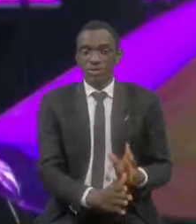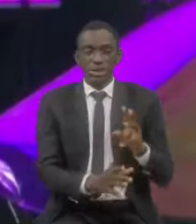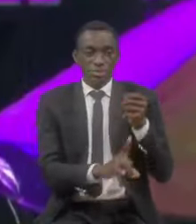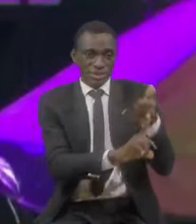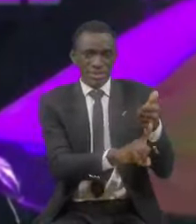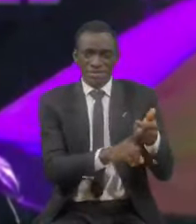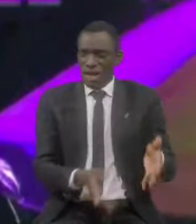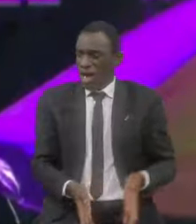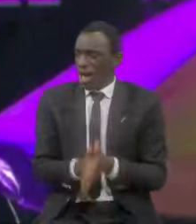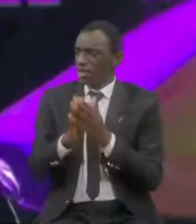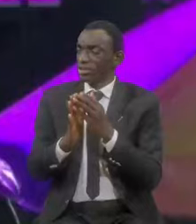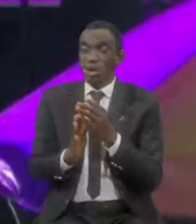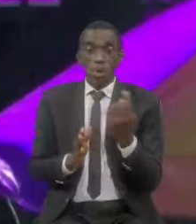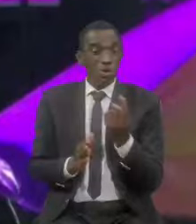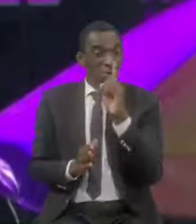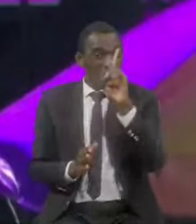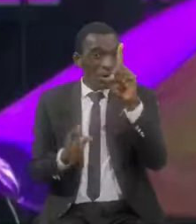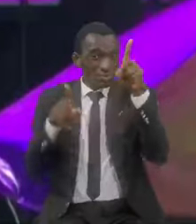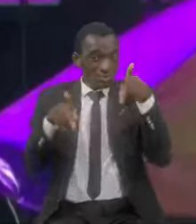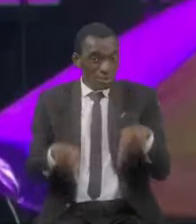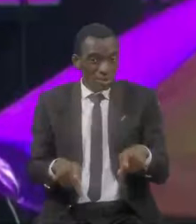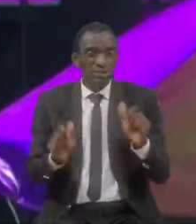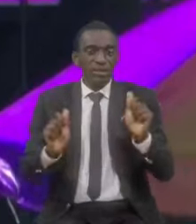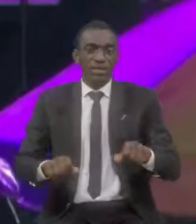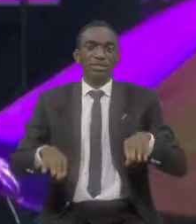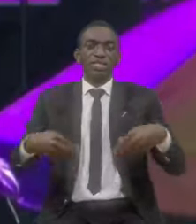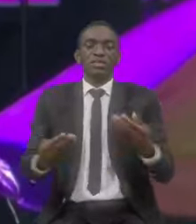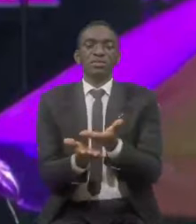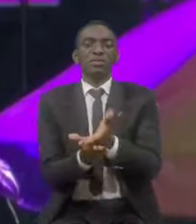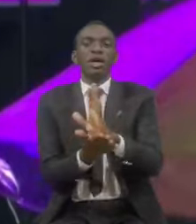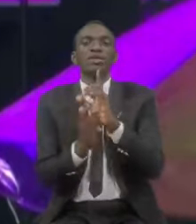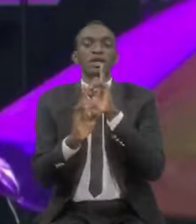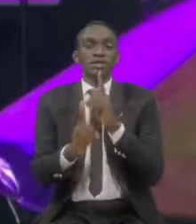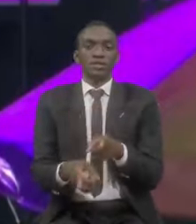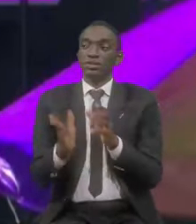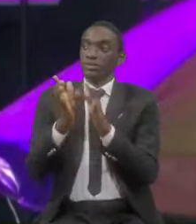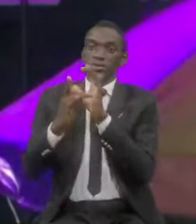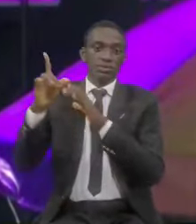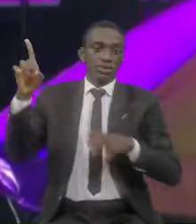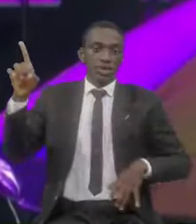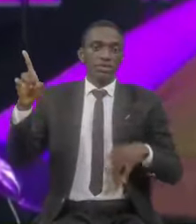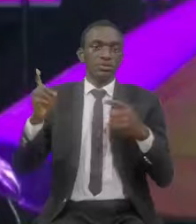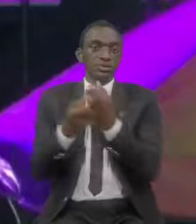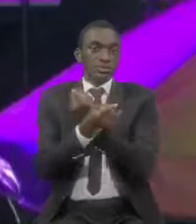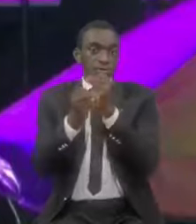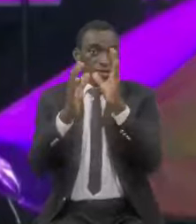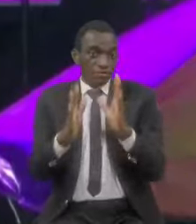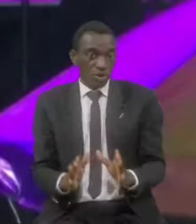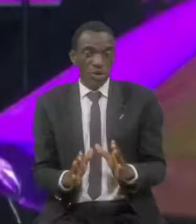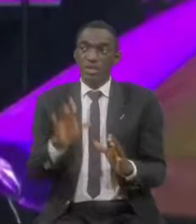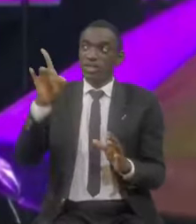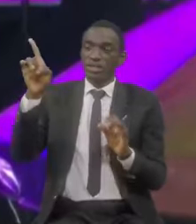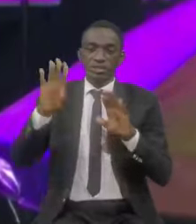Une seule personne peut donner la bonne réponse. Le Seigneur, le Sauveur, peut donner